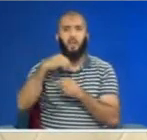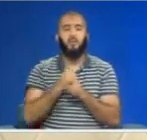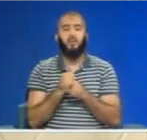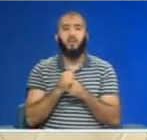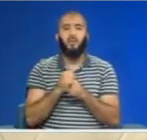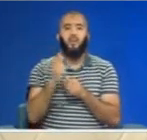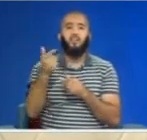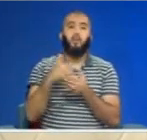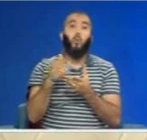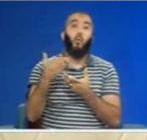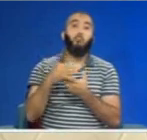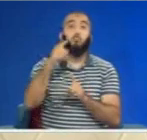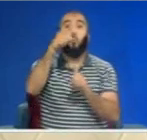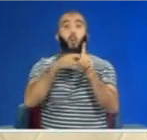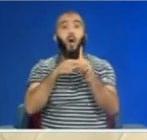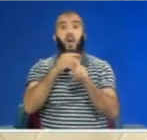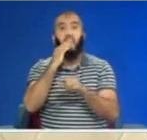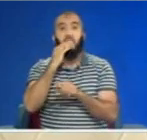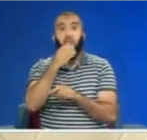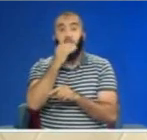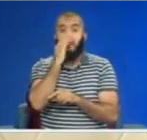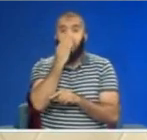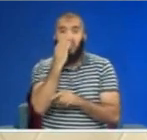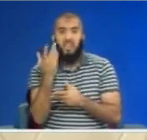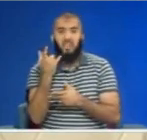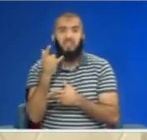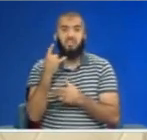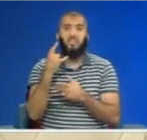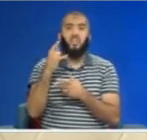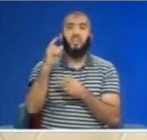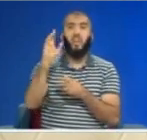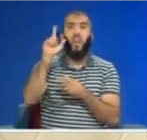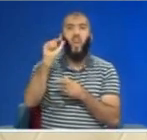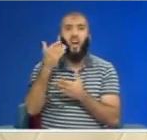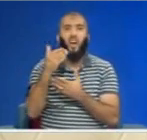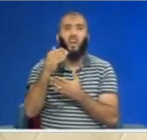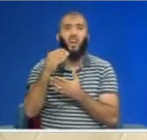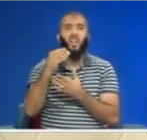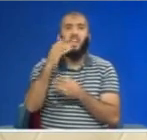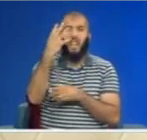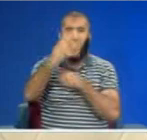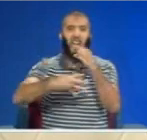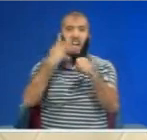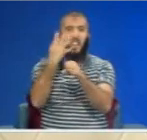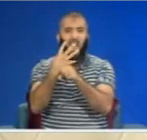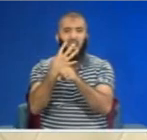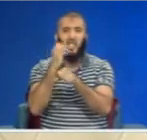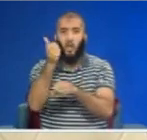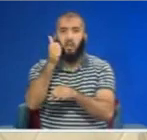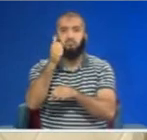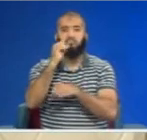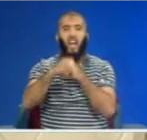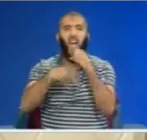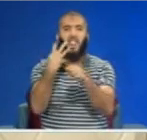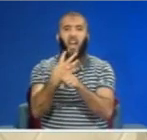هذا الكلام هذا؟ يعني لماذا؟ لأنه عدد من الساعات تتراكم يتم بها اليوم مرة في